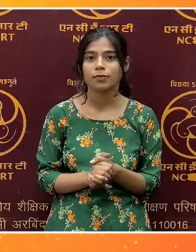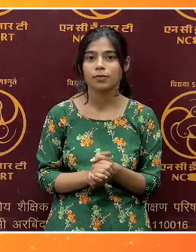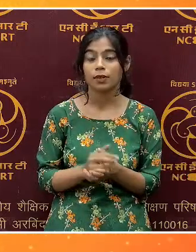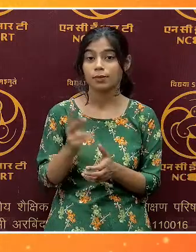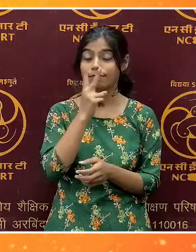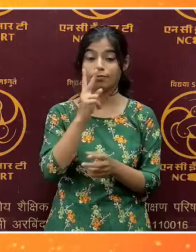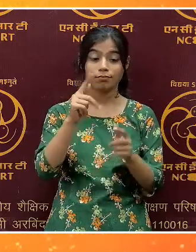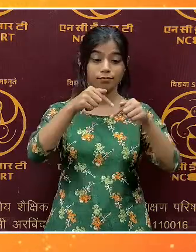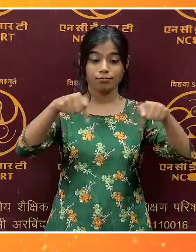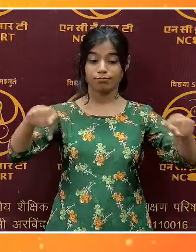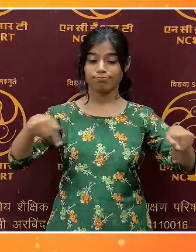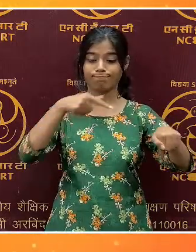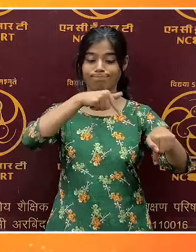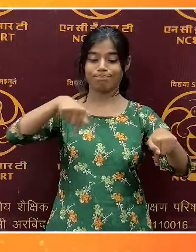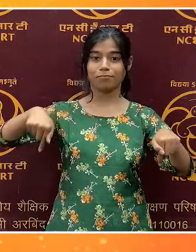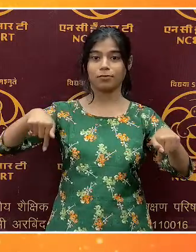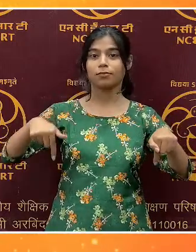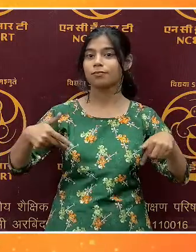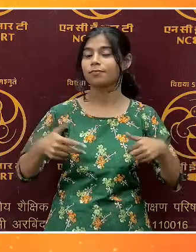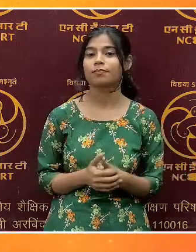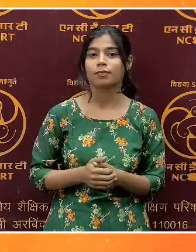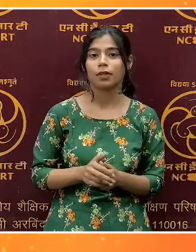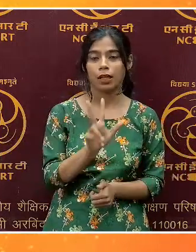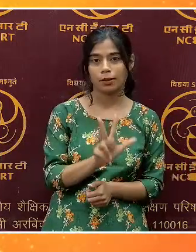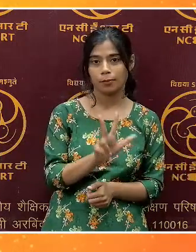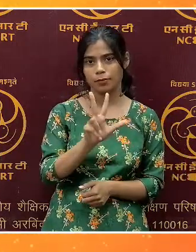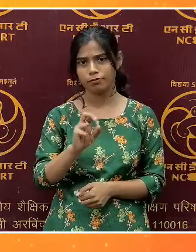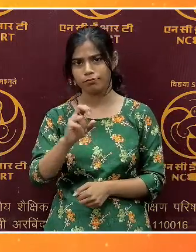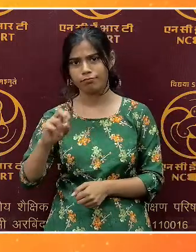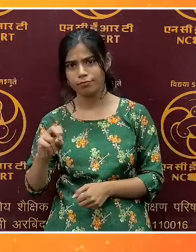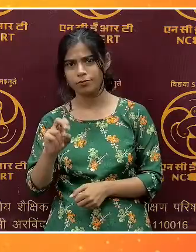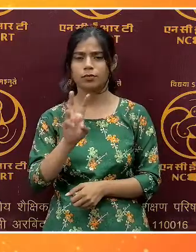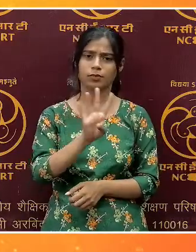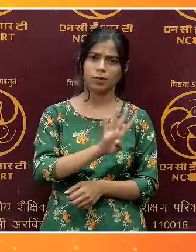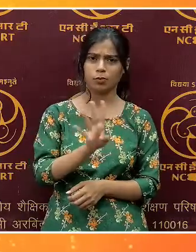रहा है स्क्रीन पर और हमारा फ़ोन नंबर है